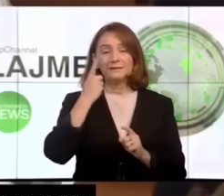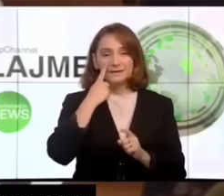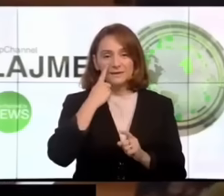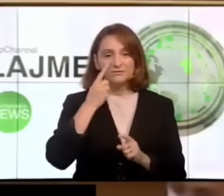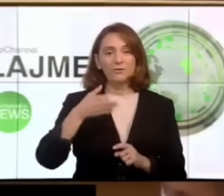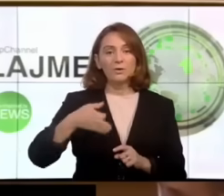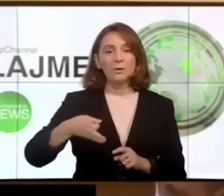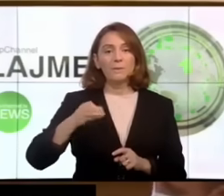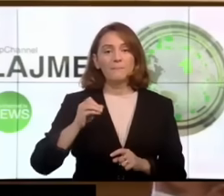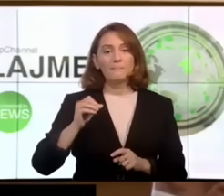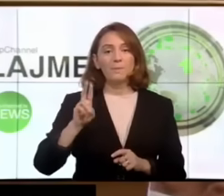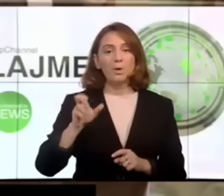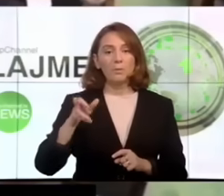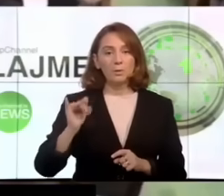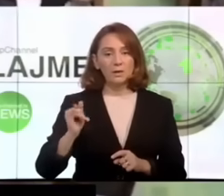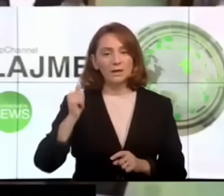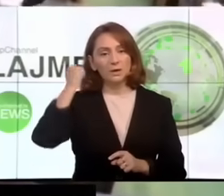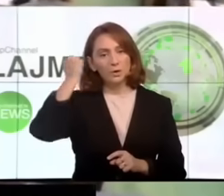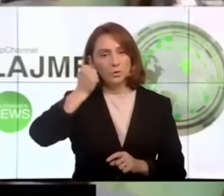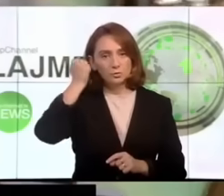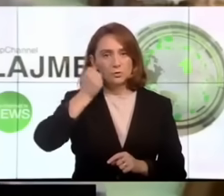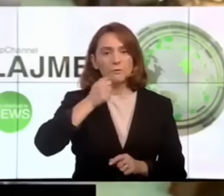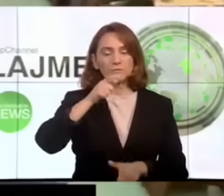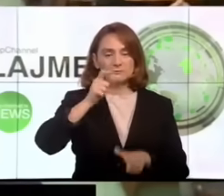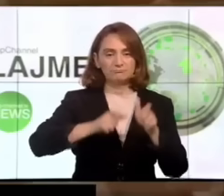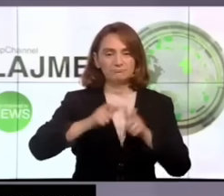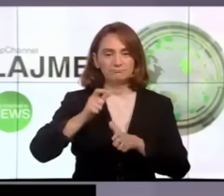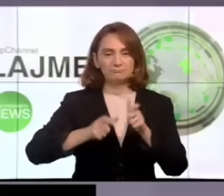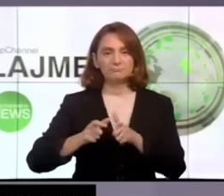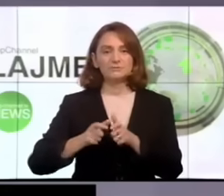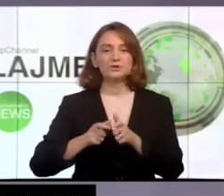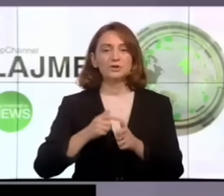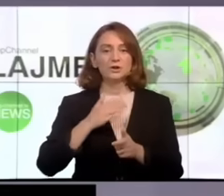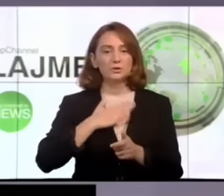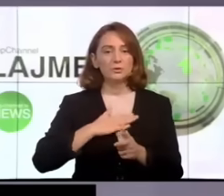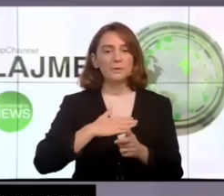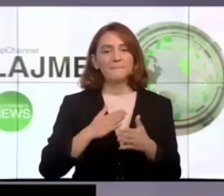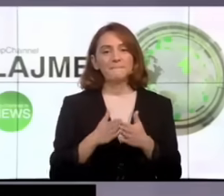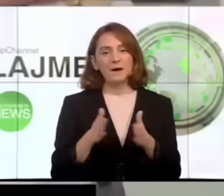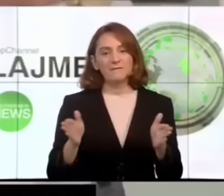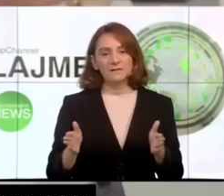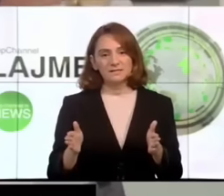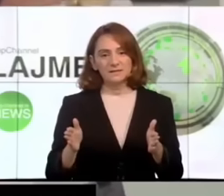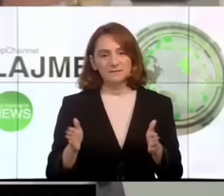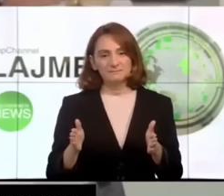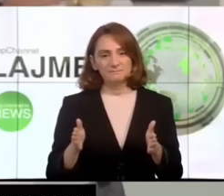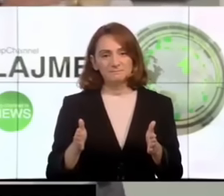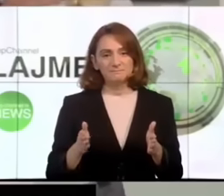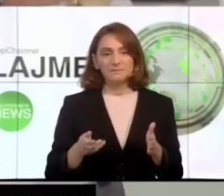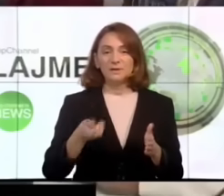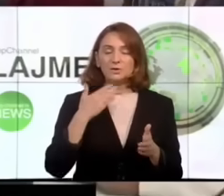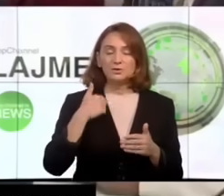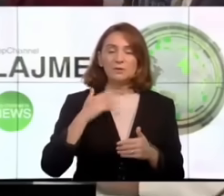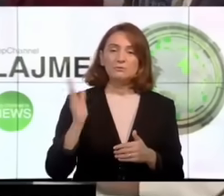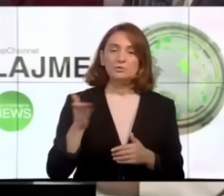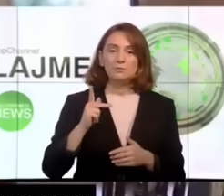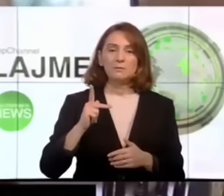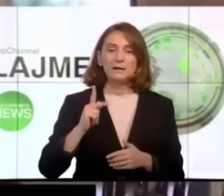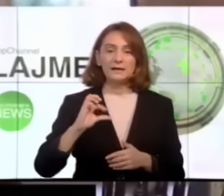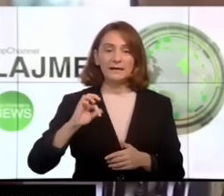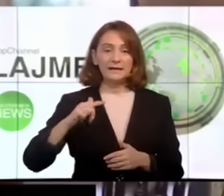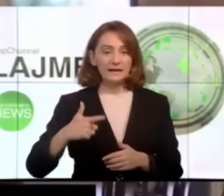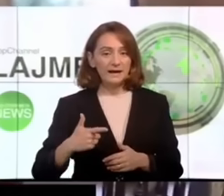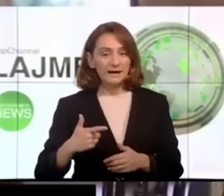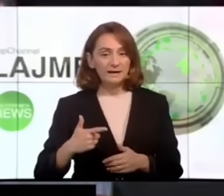të luftës së gjatë dhe të vendosur të popullit të saj për liri, demokraci dhe pavarësi. Osmani u shpreh se ndihet krenare që me nderimin e